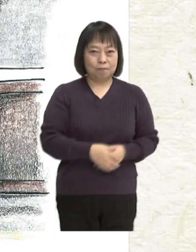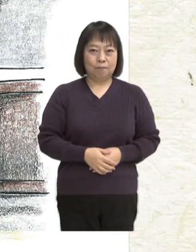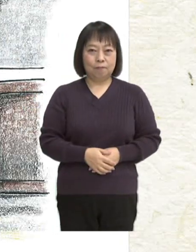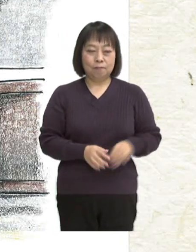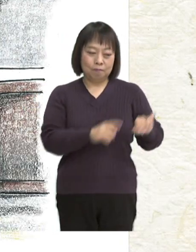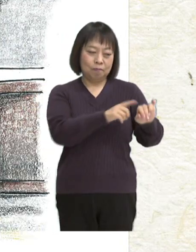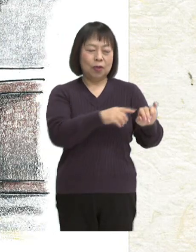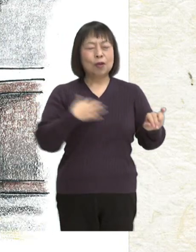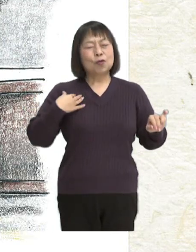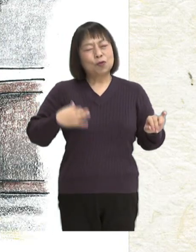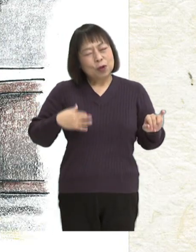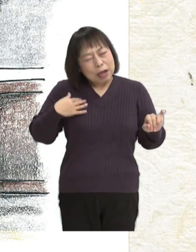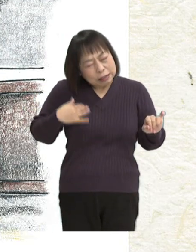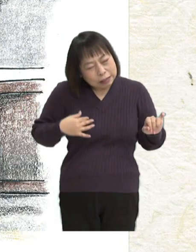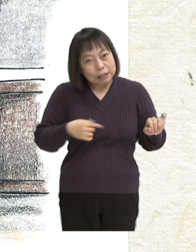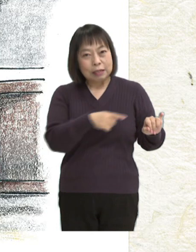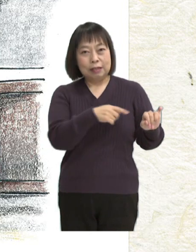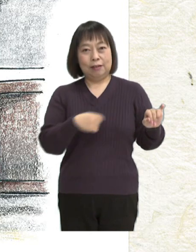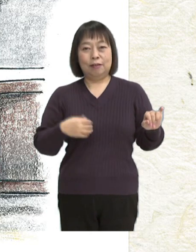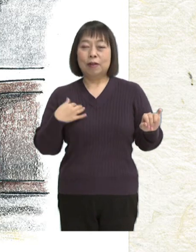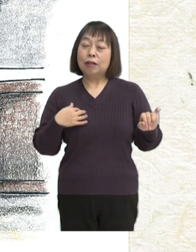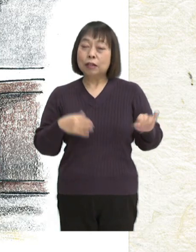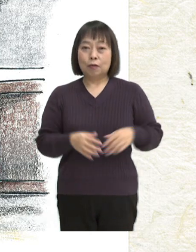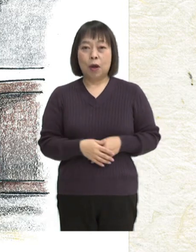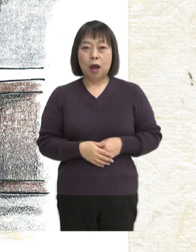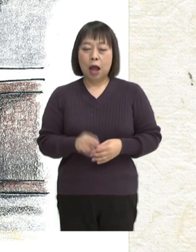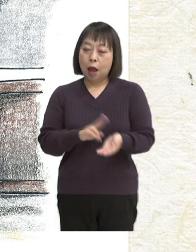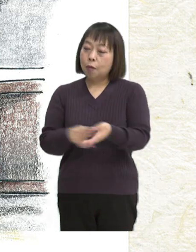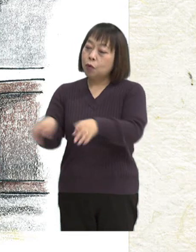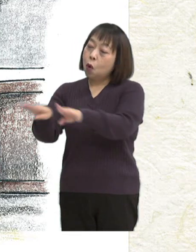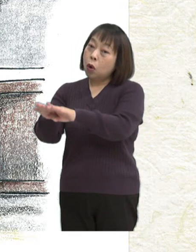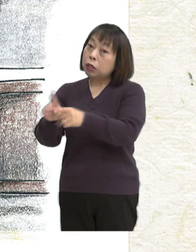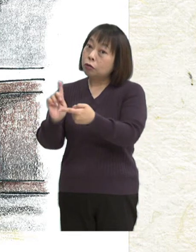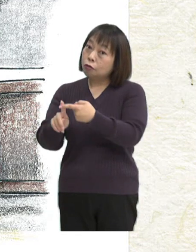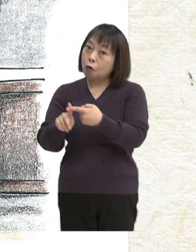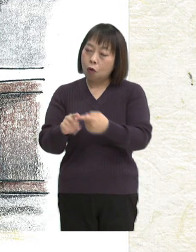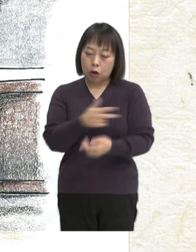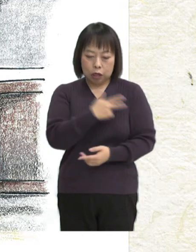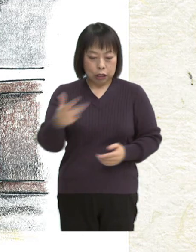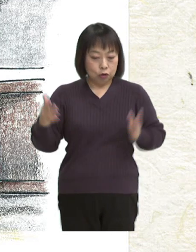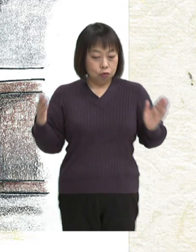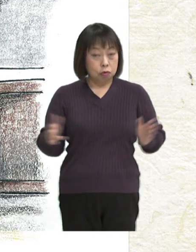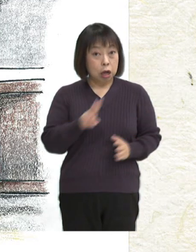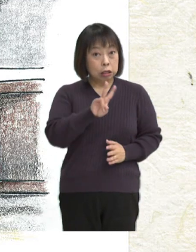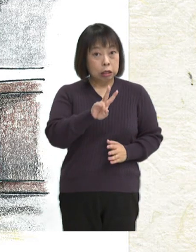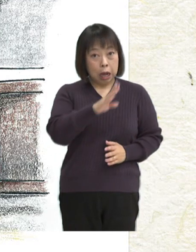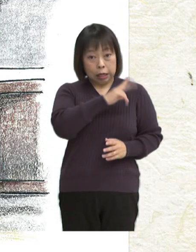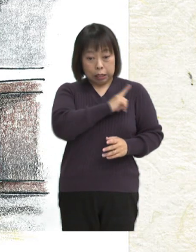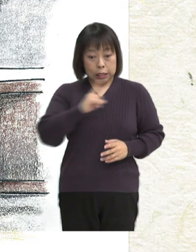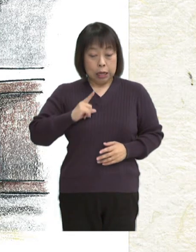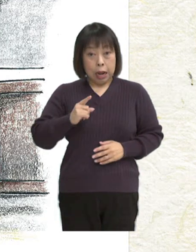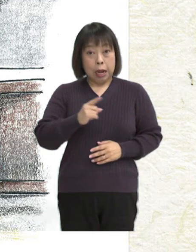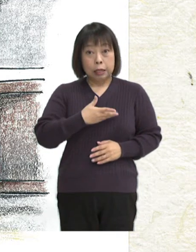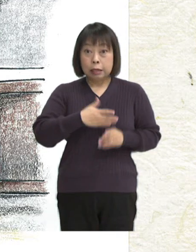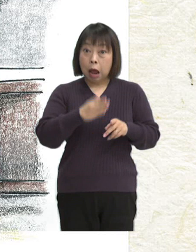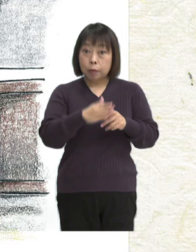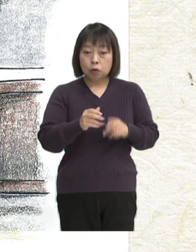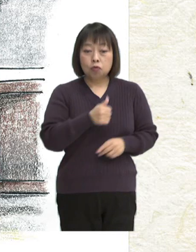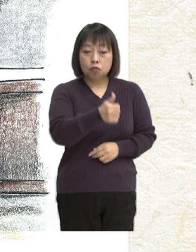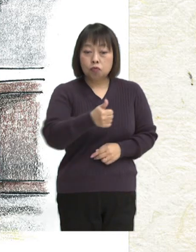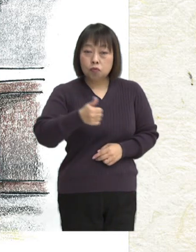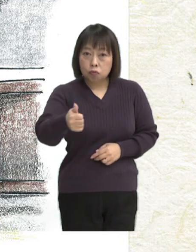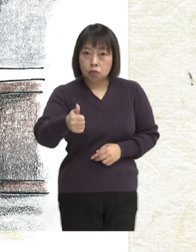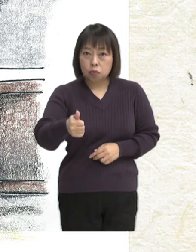嬉しい、ほんまに嬉しいわ。病院と週2回のデイサービス以外は外に出ないばあさんです